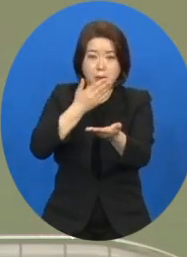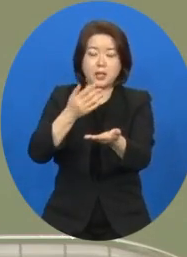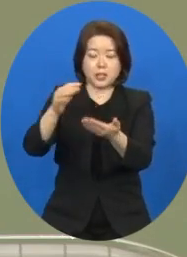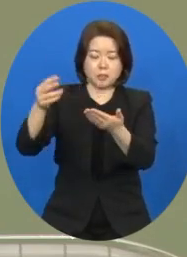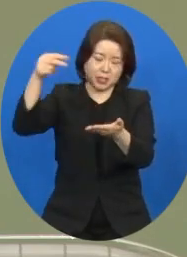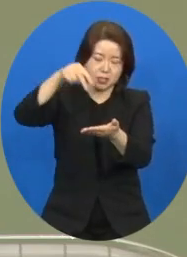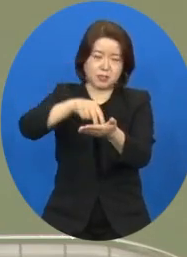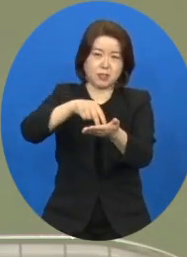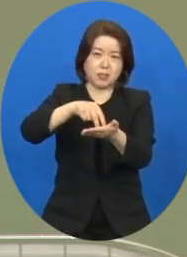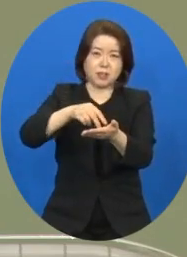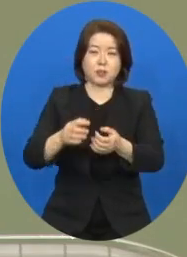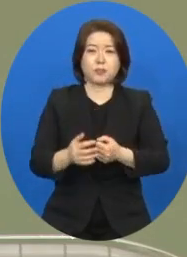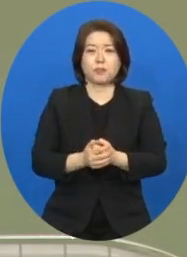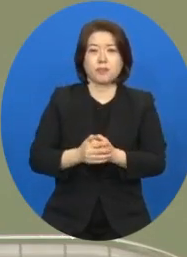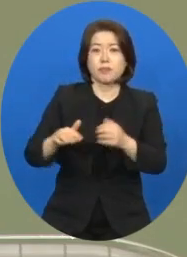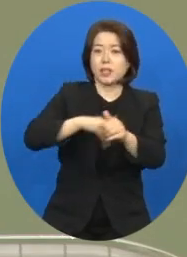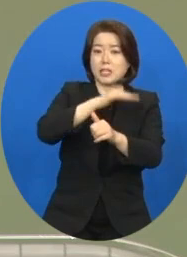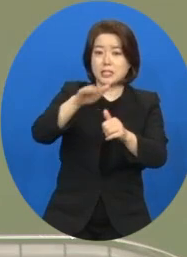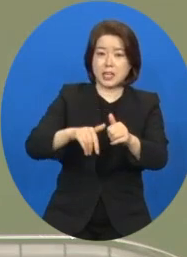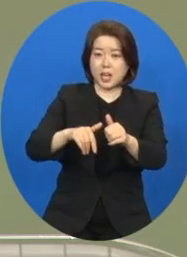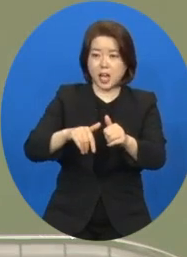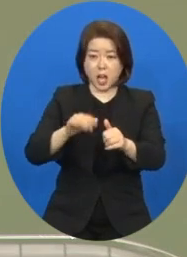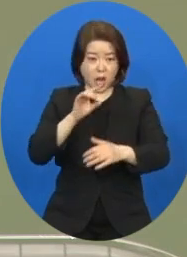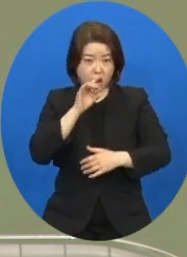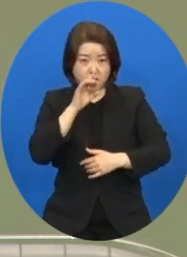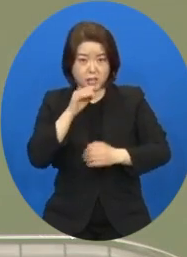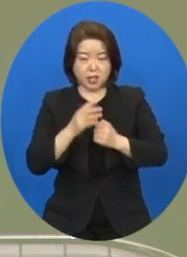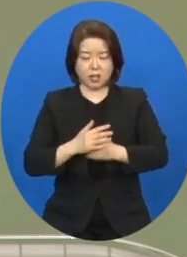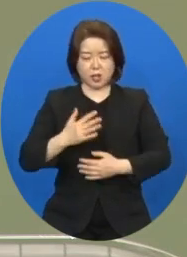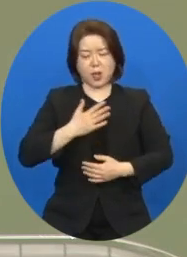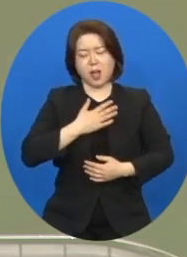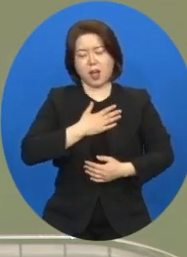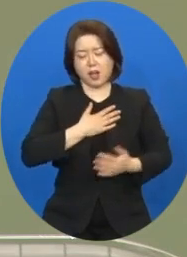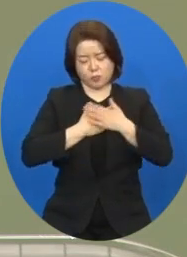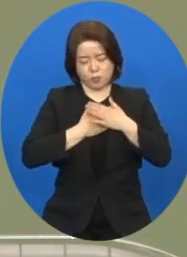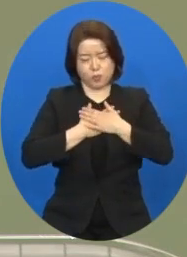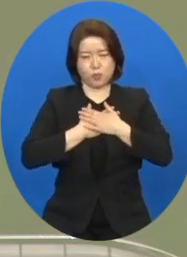일어나시고 상황이 그렇지 못하신 분들은 가슴에 손을